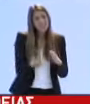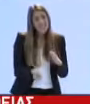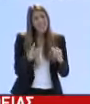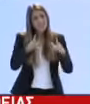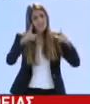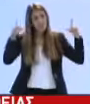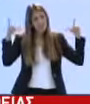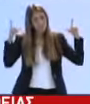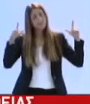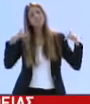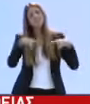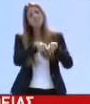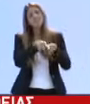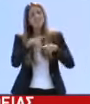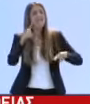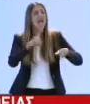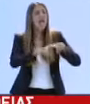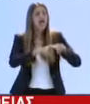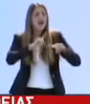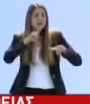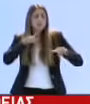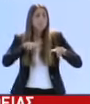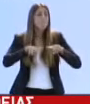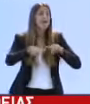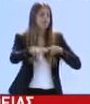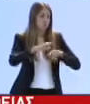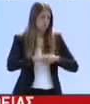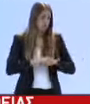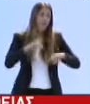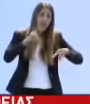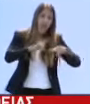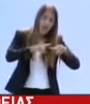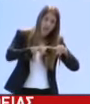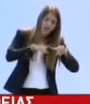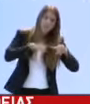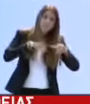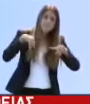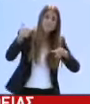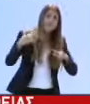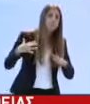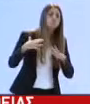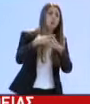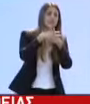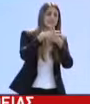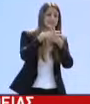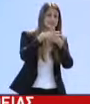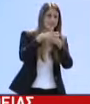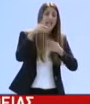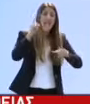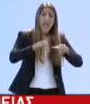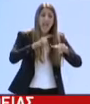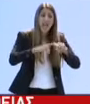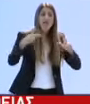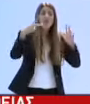Δημοκρατίας αφορά στην Ελλάδα της επόμενης μέρας. Αφορά στην Ελλάδα της νέας μεταπολίτευσης, αφορά στην Ελλάδα